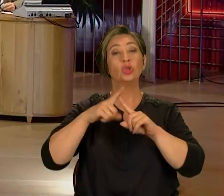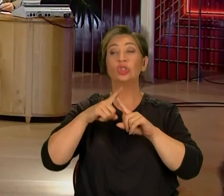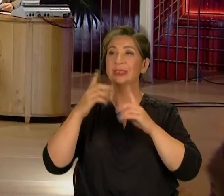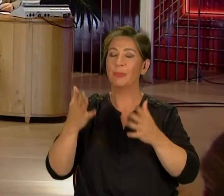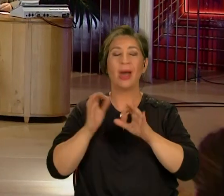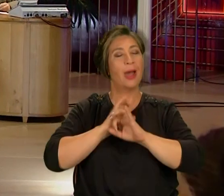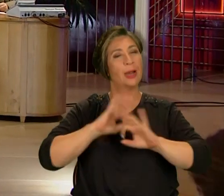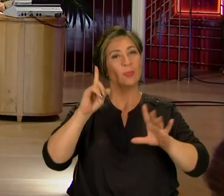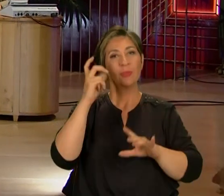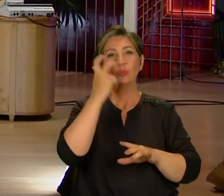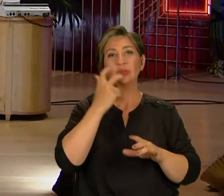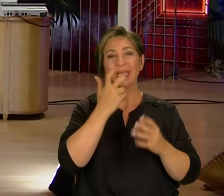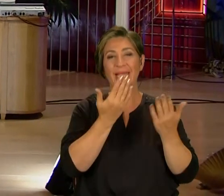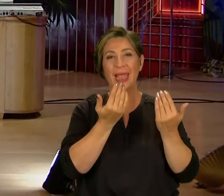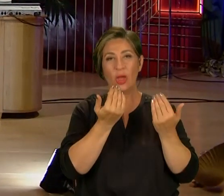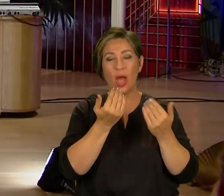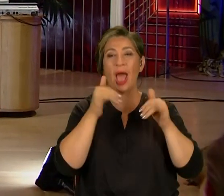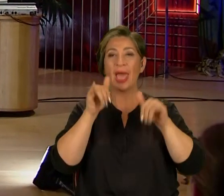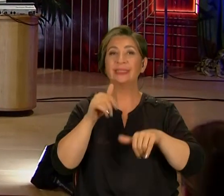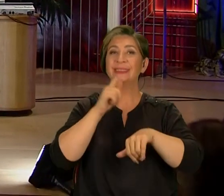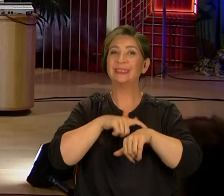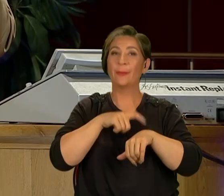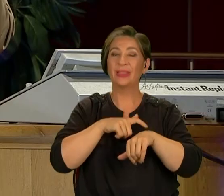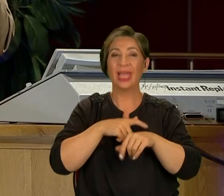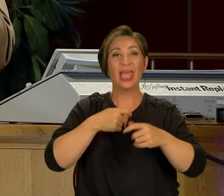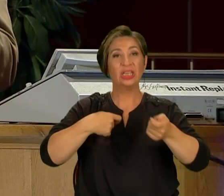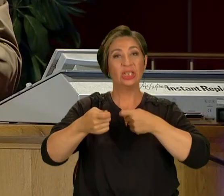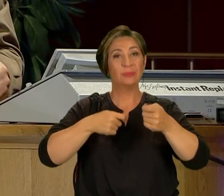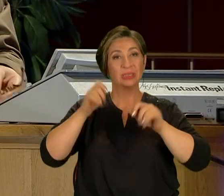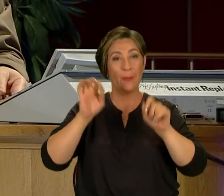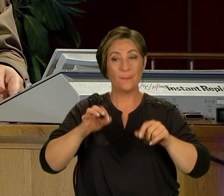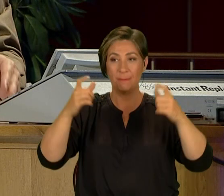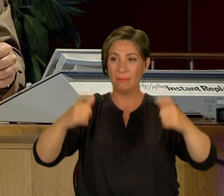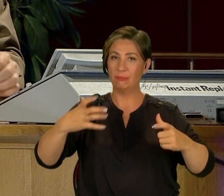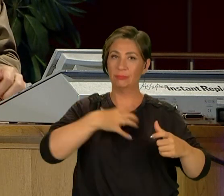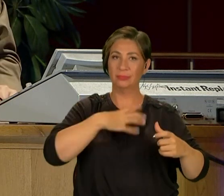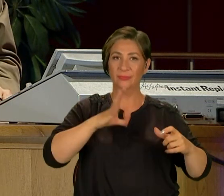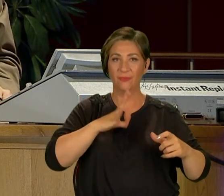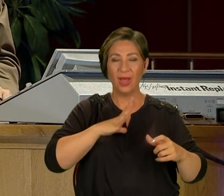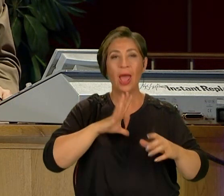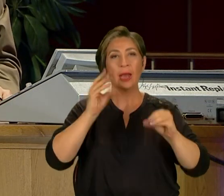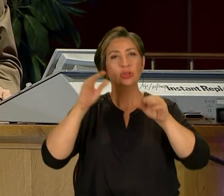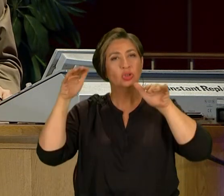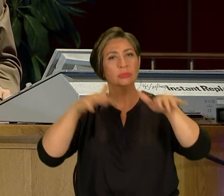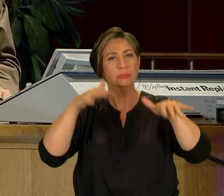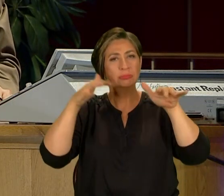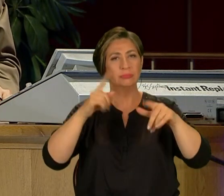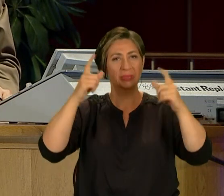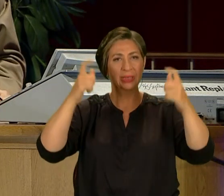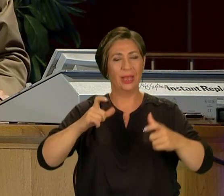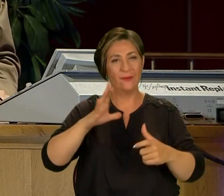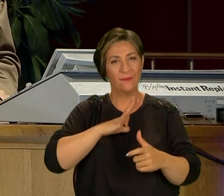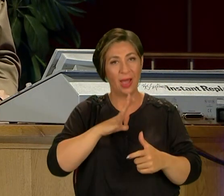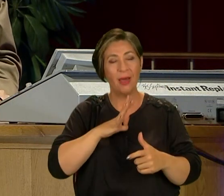Tuncer'cim harikulade bir müzisyen gelecek şimdi. Aynı zamanda işletmecilik de yapıyor. Mekanları da var. Herkesin çok gittiği mekanları